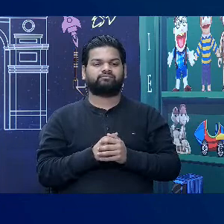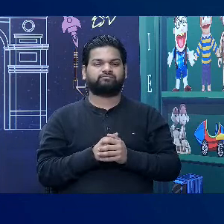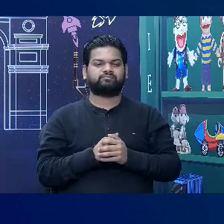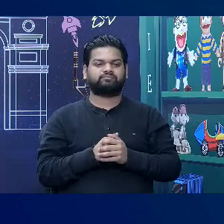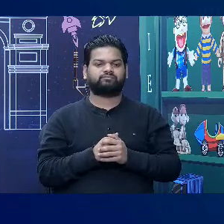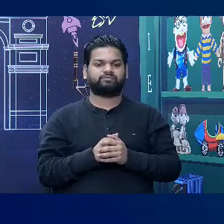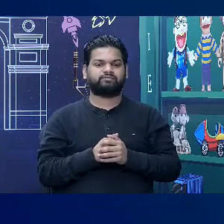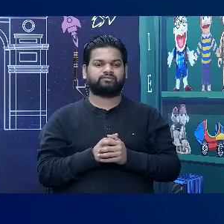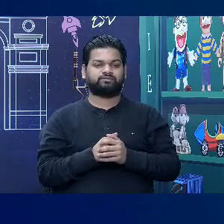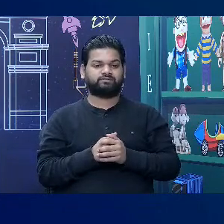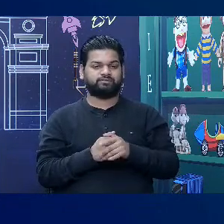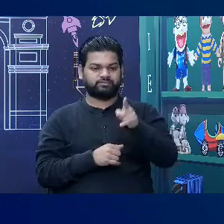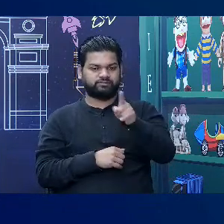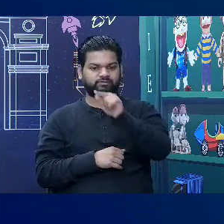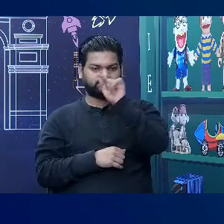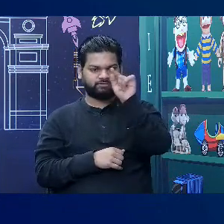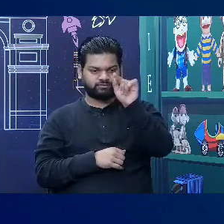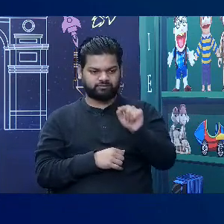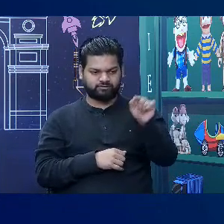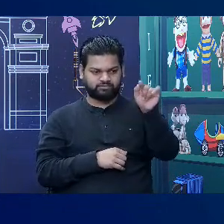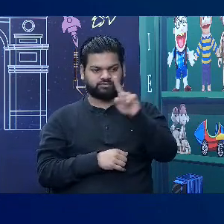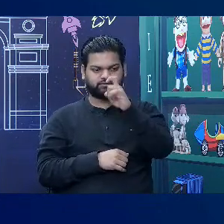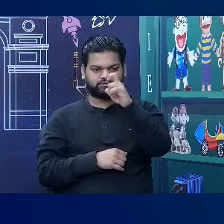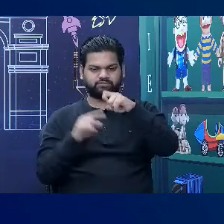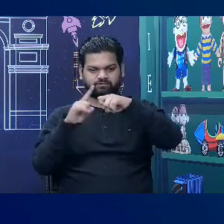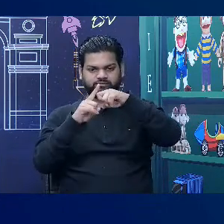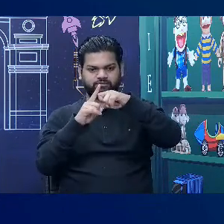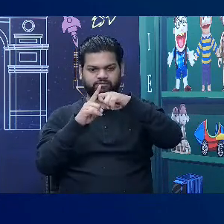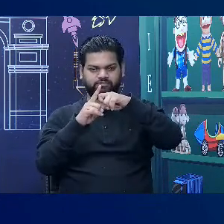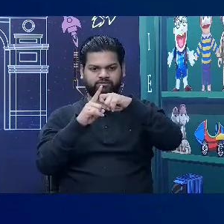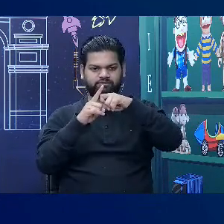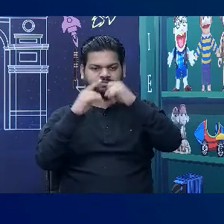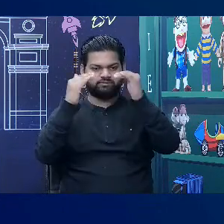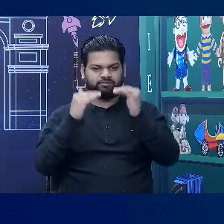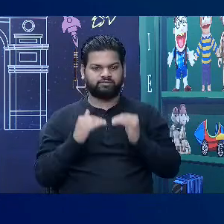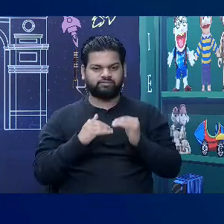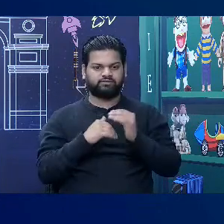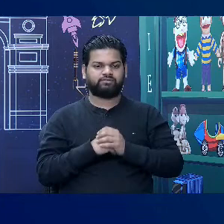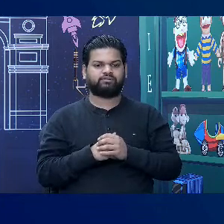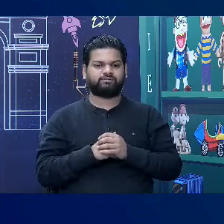√7K। ठीक है, K कैंसिल हो जाएगा, कांस्टेंट है, तो